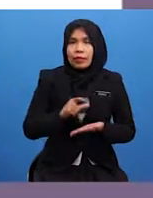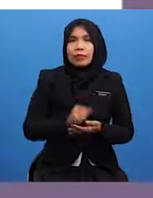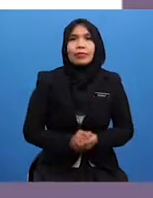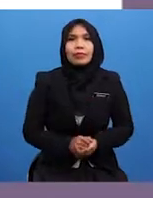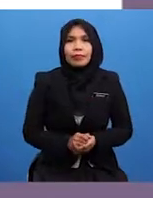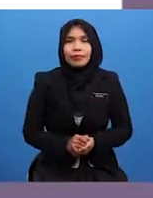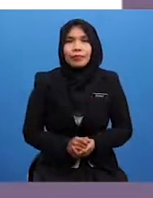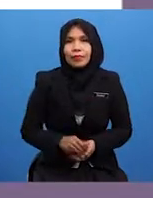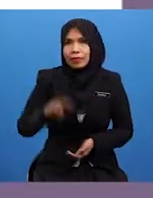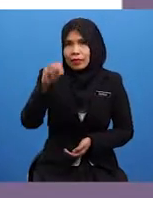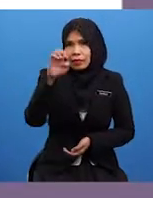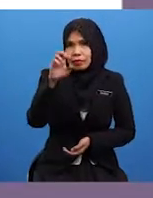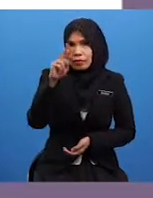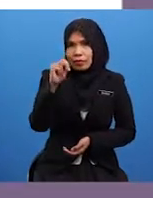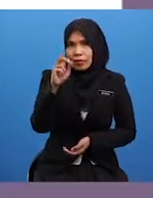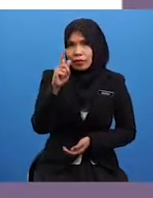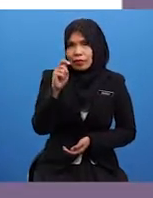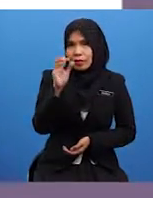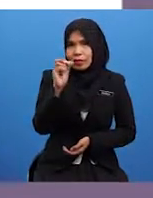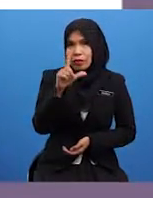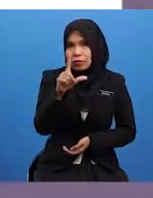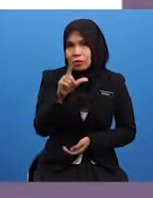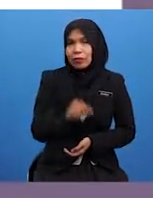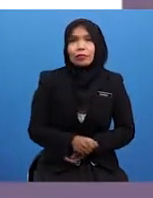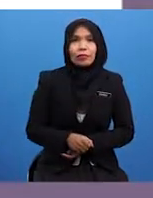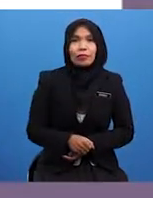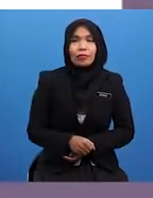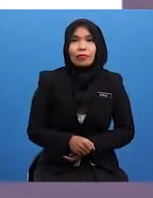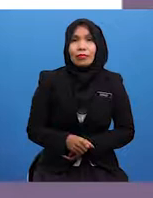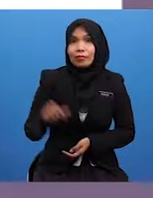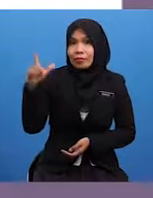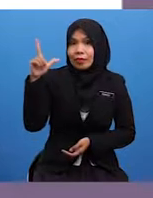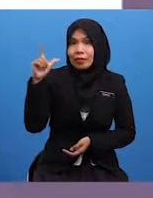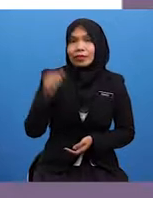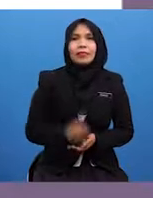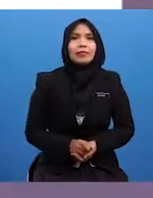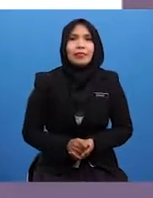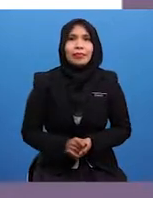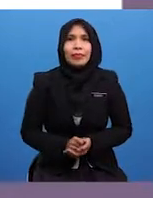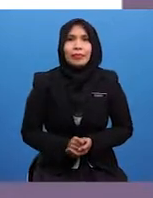menyala. Apabila kita membuka suis, mentol terpadam.